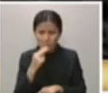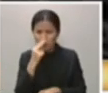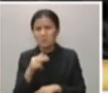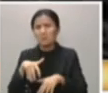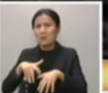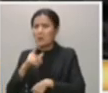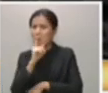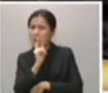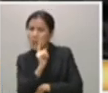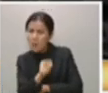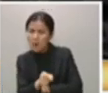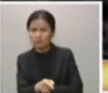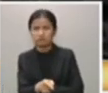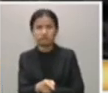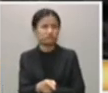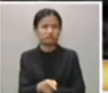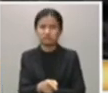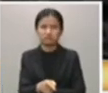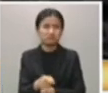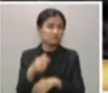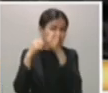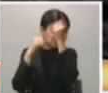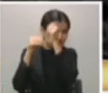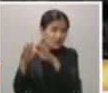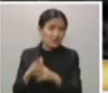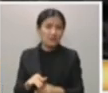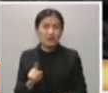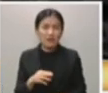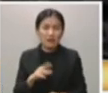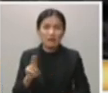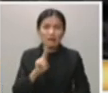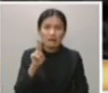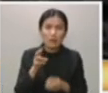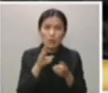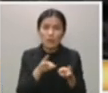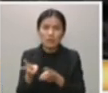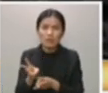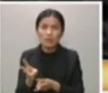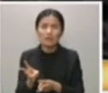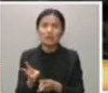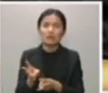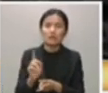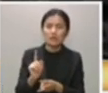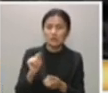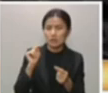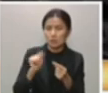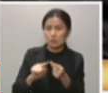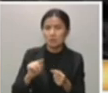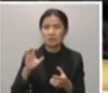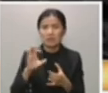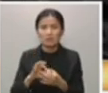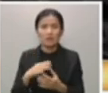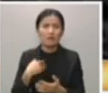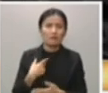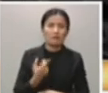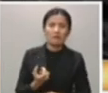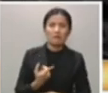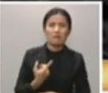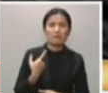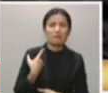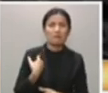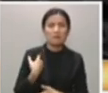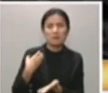จารณ์หนักอย่างไรก็ใช้กลไกและข้ออ้างต่างๆแบบข้างๆคู่ๆเพื่อให้หลอดพ้นความ